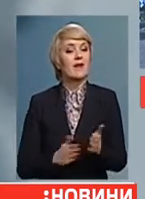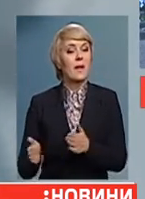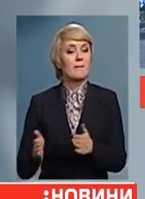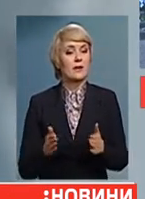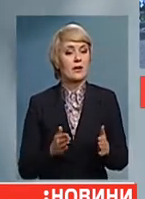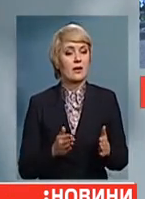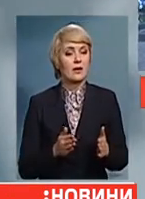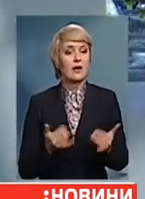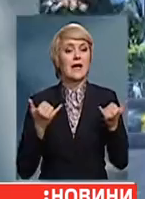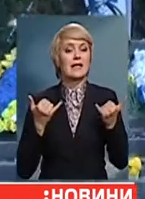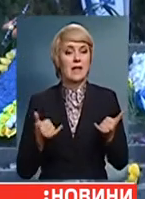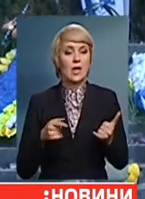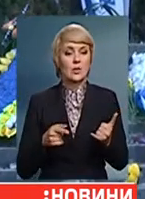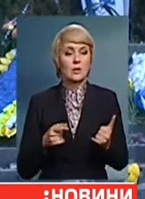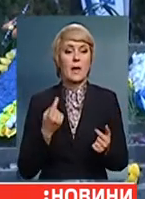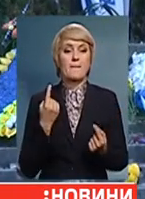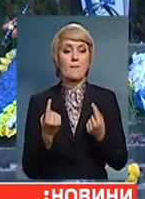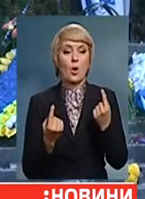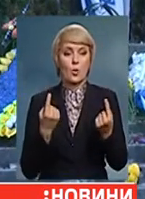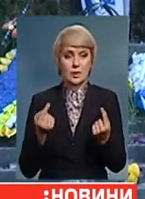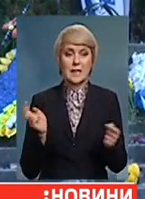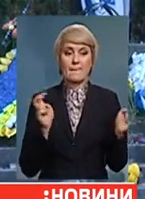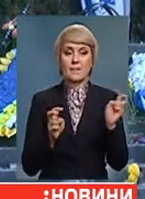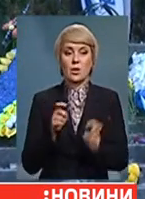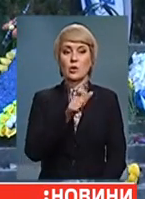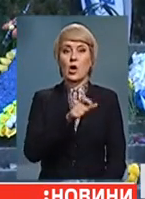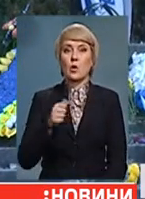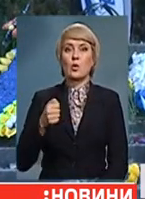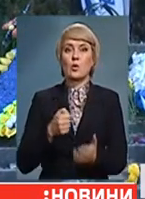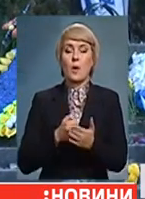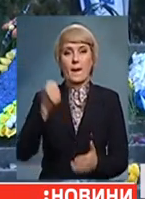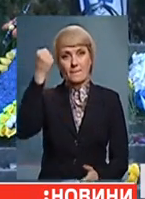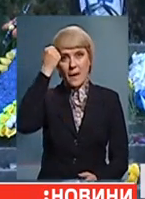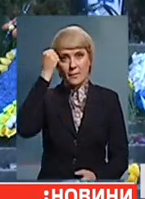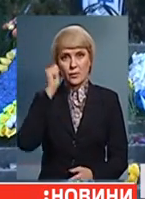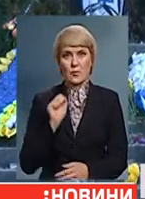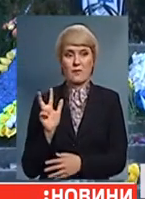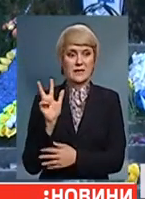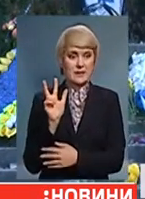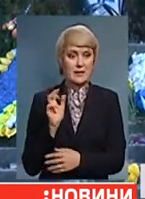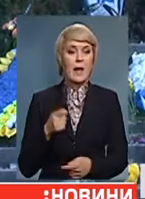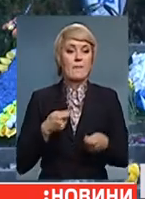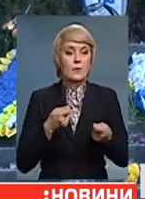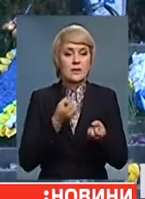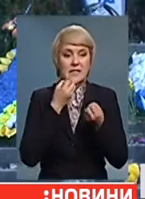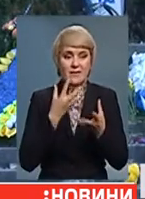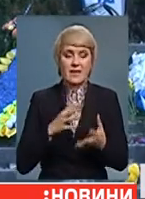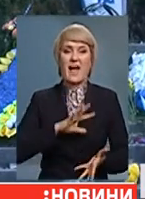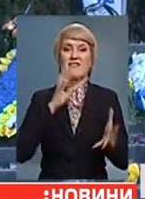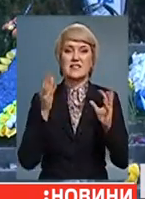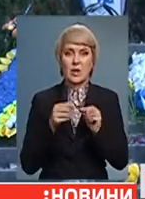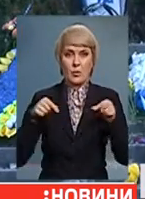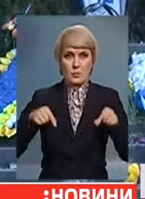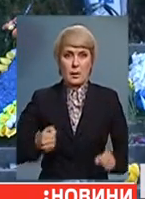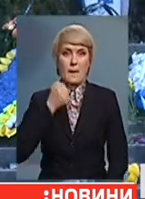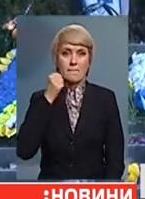підготовка? Наразі тут поодинці приходять люди до пам'ятного знака Менора і приносять квіти. А загалом тут у Бабиному Яру до цієї пам'ятної